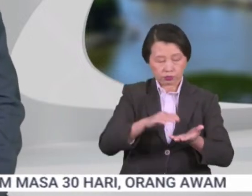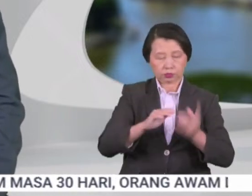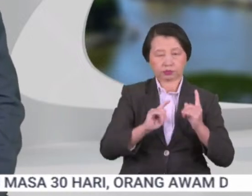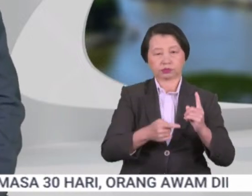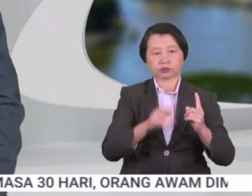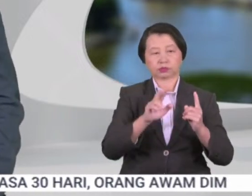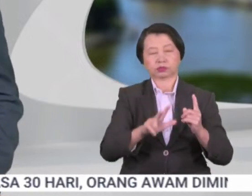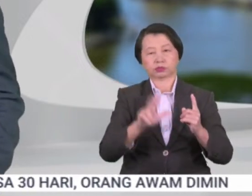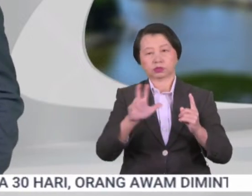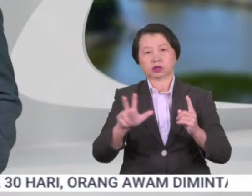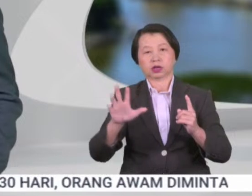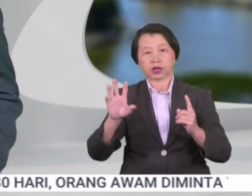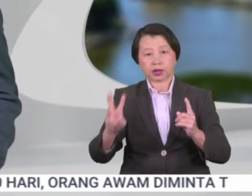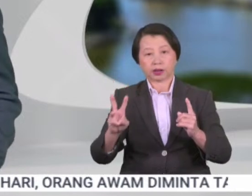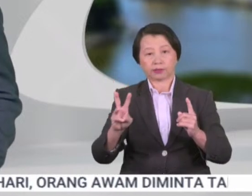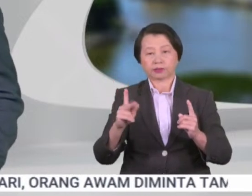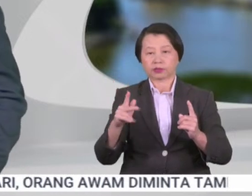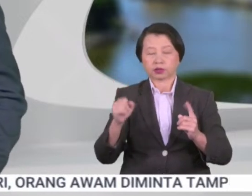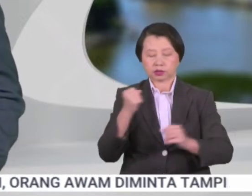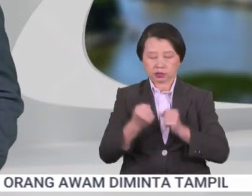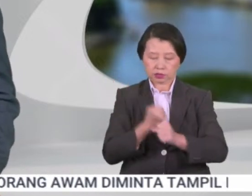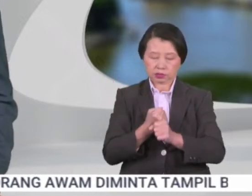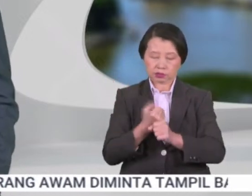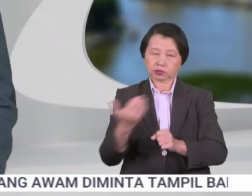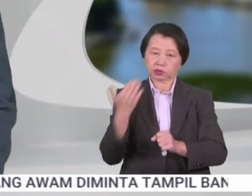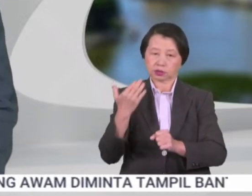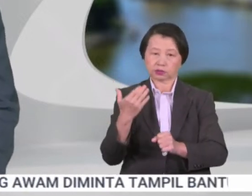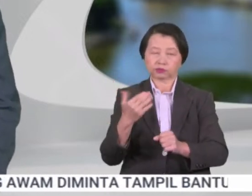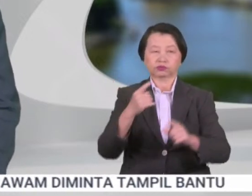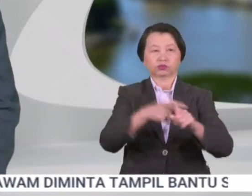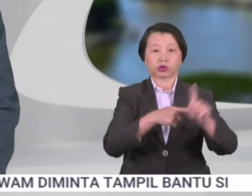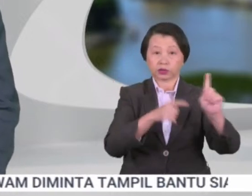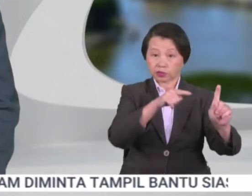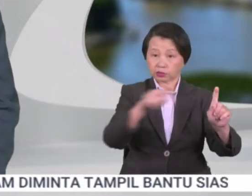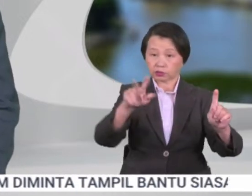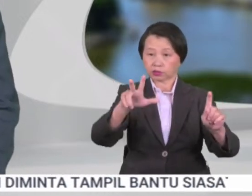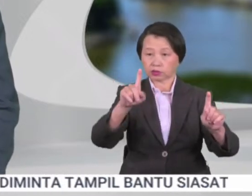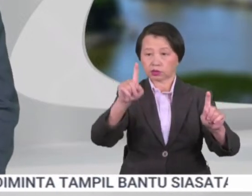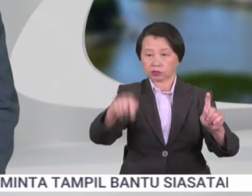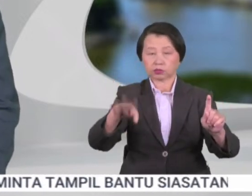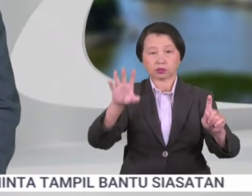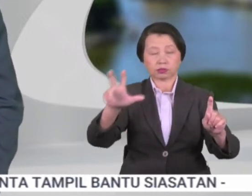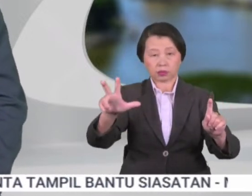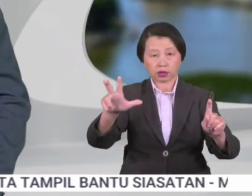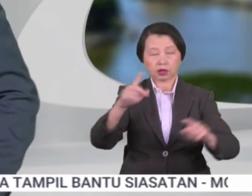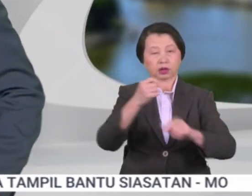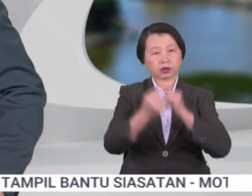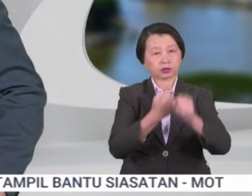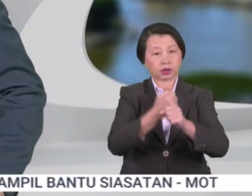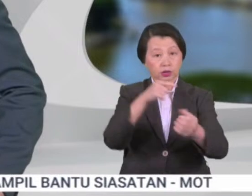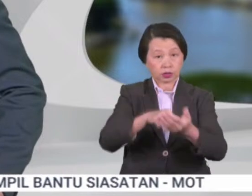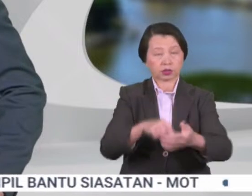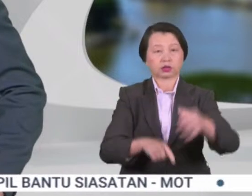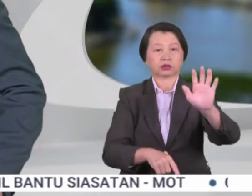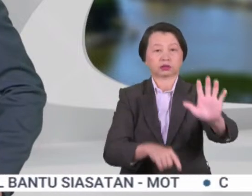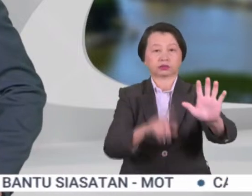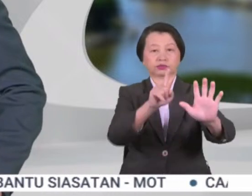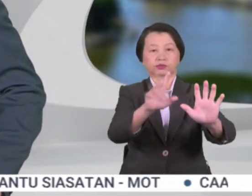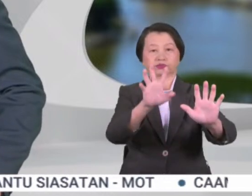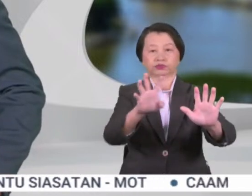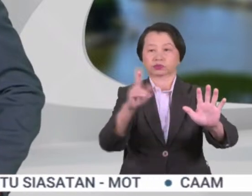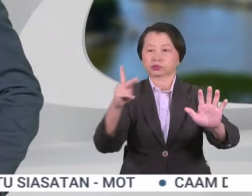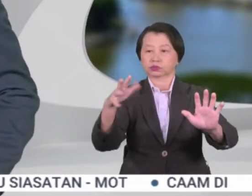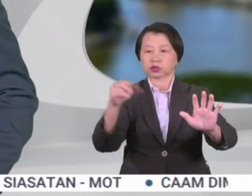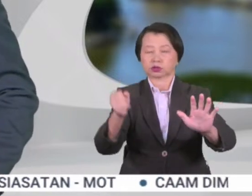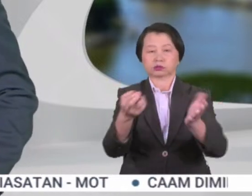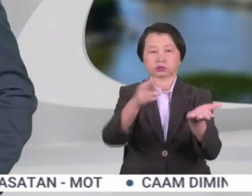1536 kes pada tahun lepas sejak Januari hingga 31 Mac tahun ini pula 514